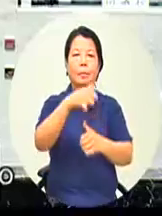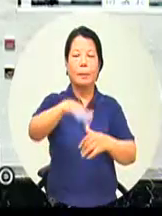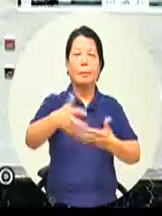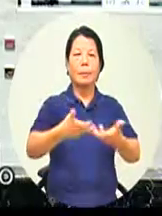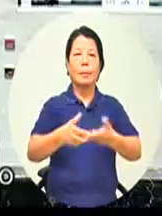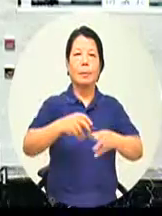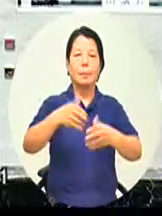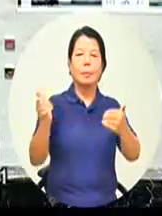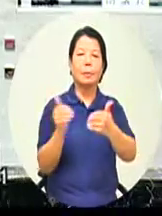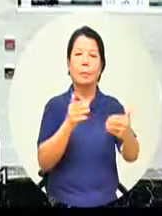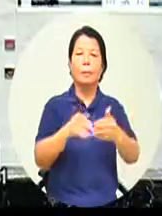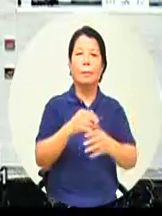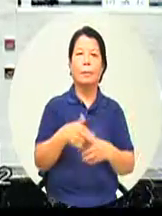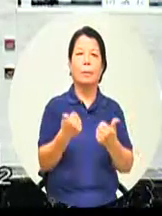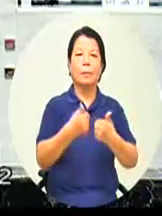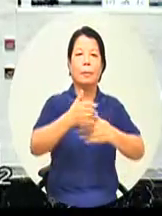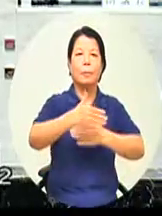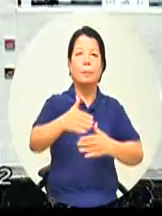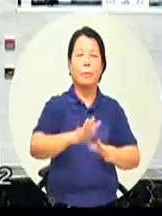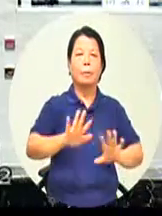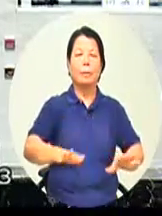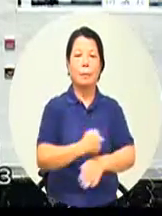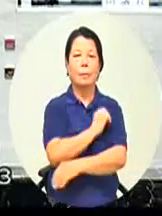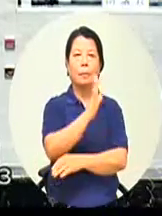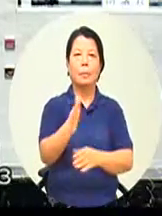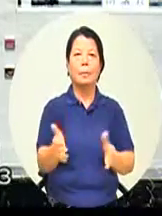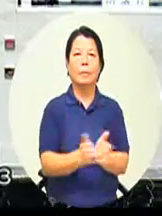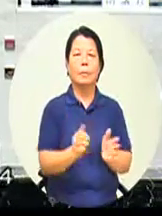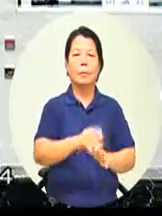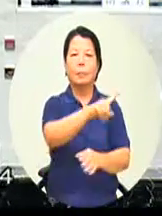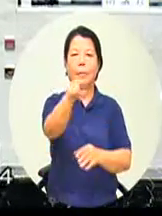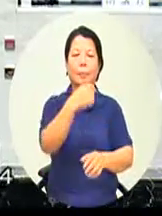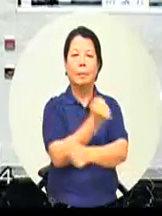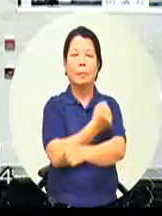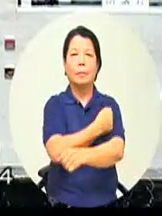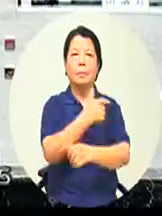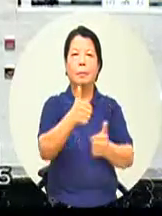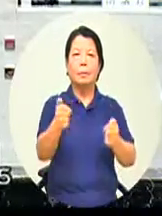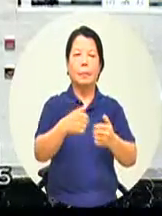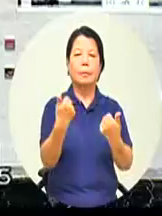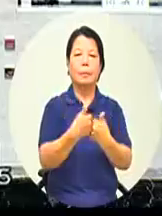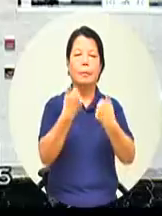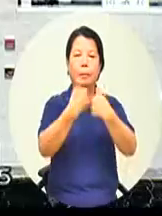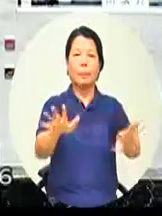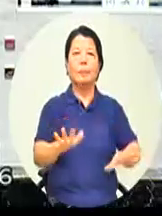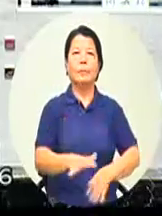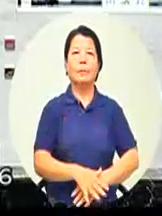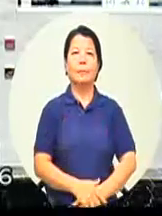询议程在现在完毕哈，各位辛苦了，谢谢大家，散会。